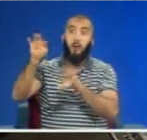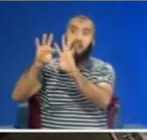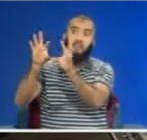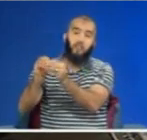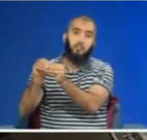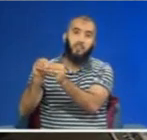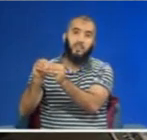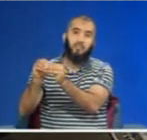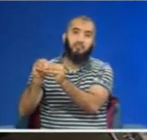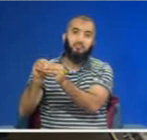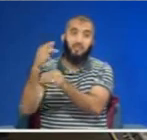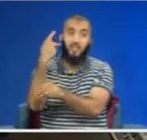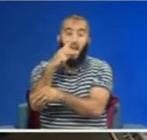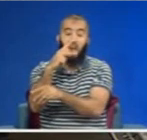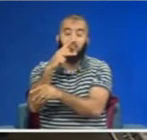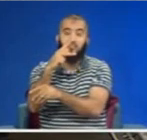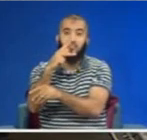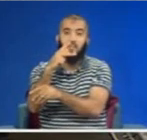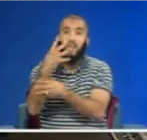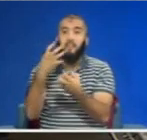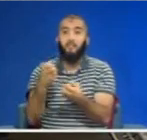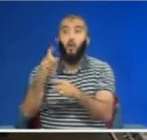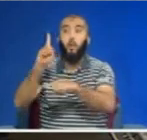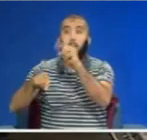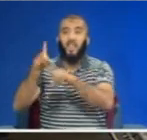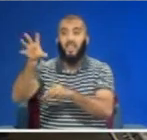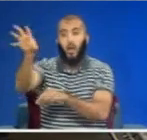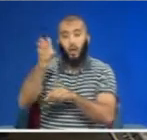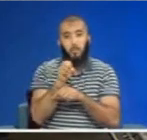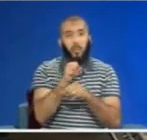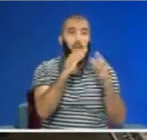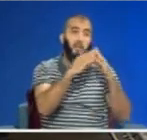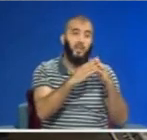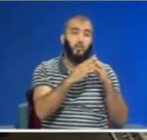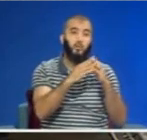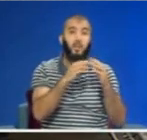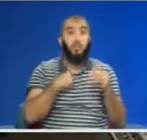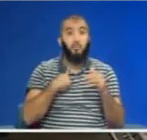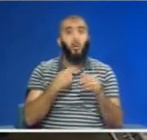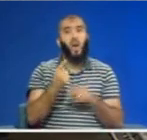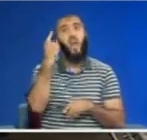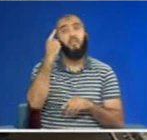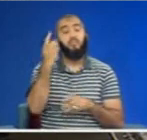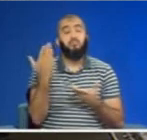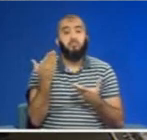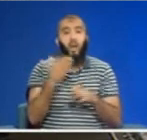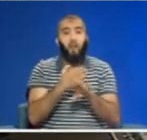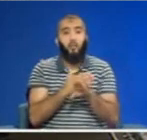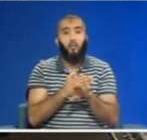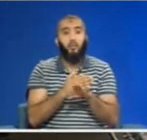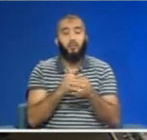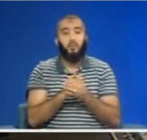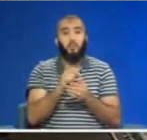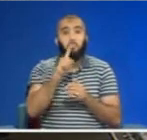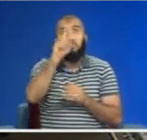كاين حل اسكو يعني فيها فدية ناخذوا ورجعوا نعم يعني الحل. واضح يكمل واضح. ربي